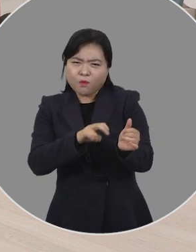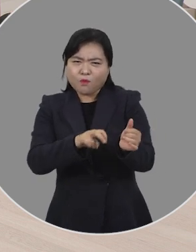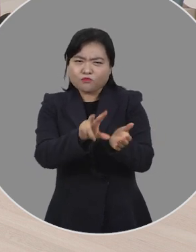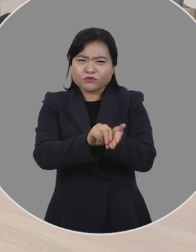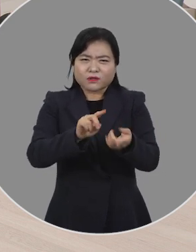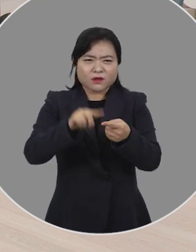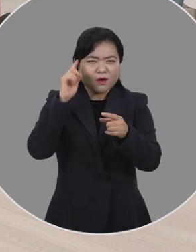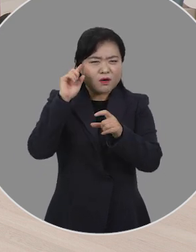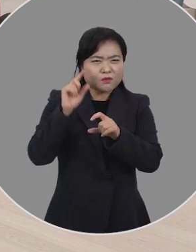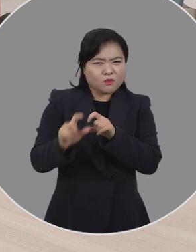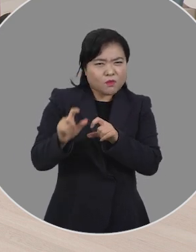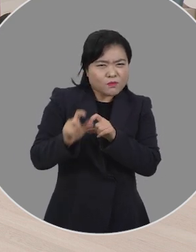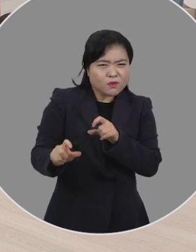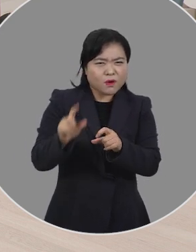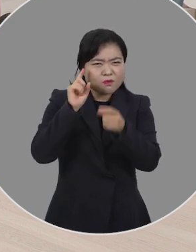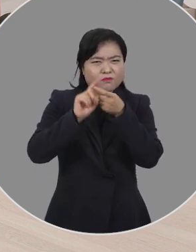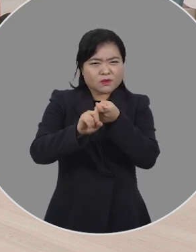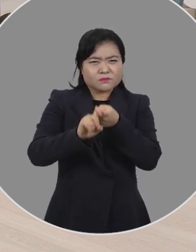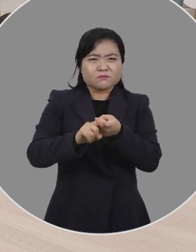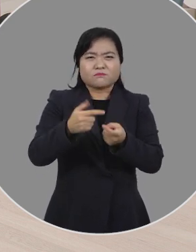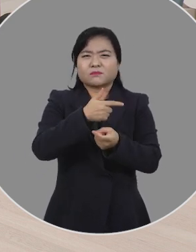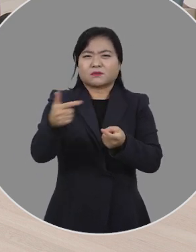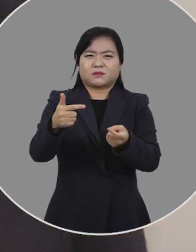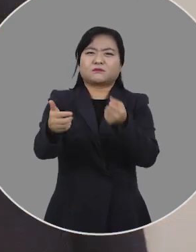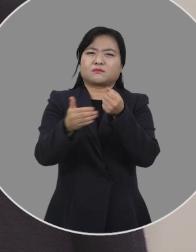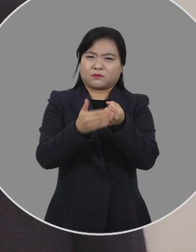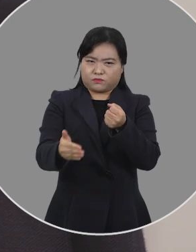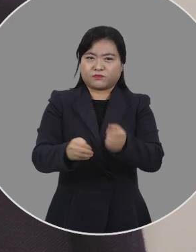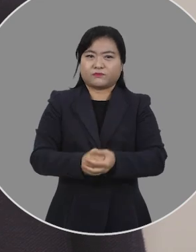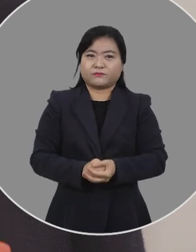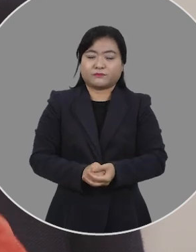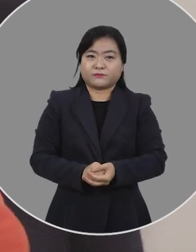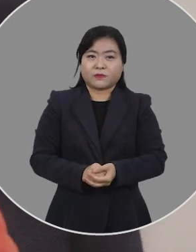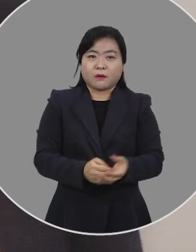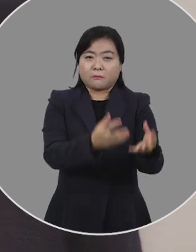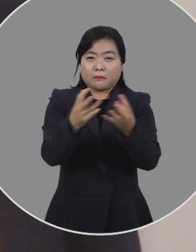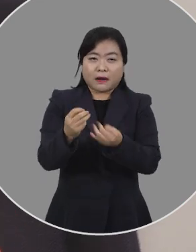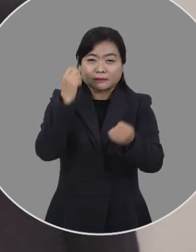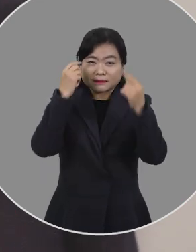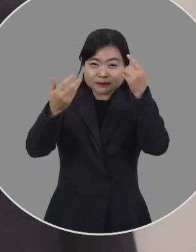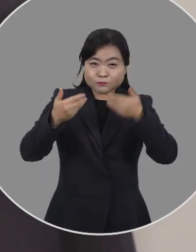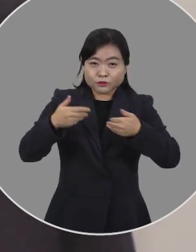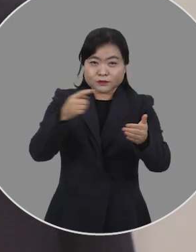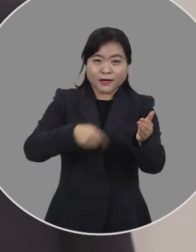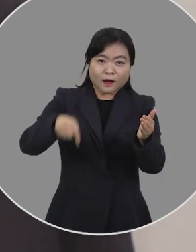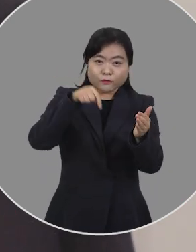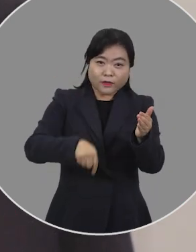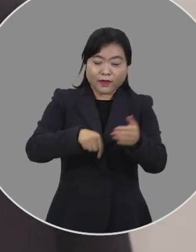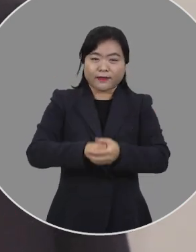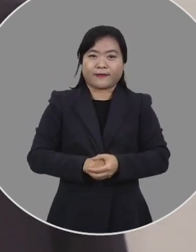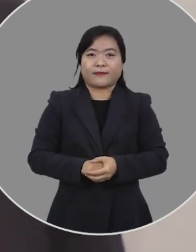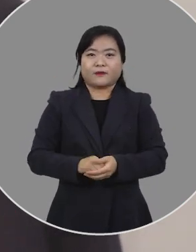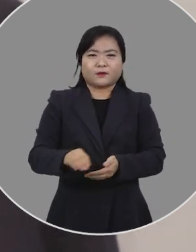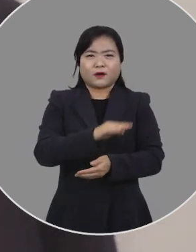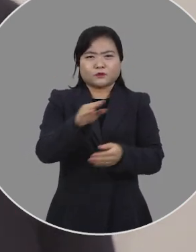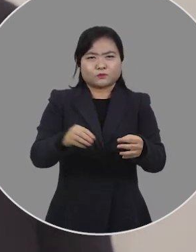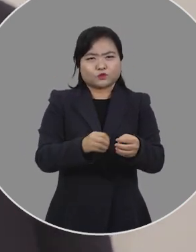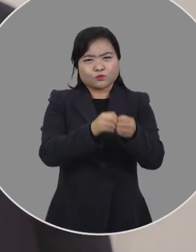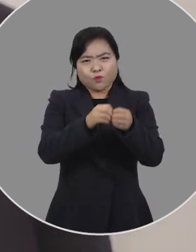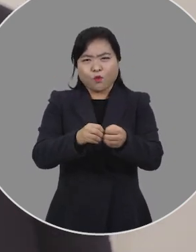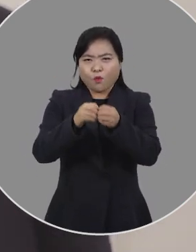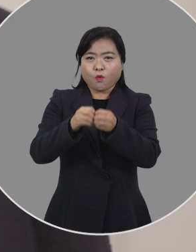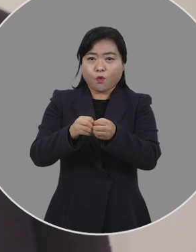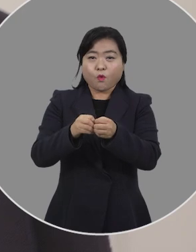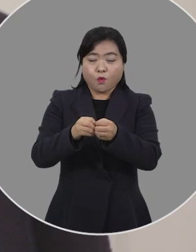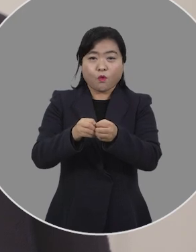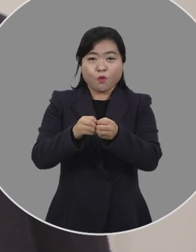관심과 고민이 깊기 때문이 아닌가 싶습니다. 그 많은 질문들 가운데 저희가 중복되는